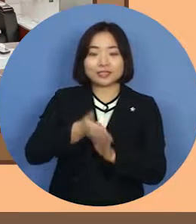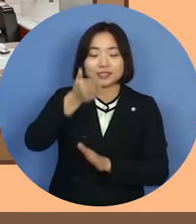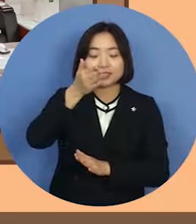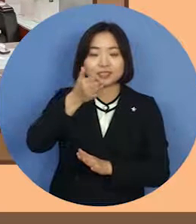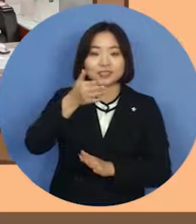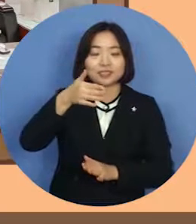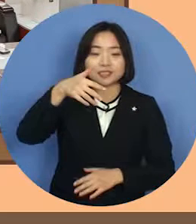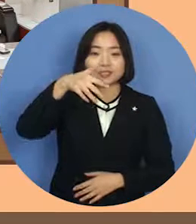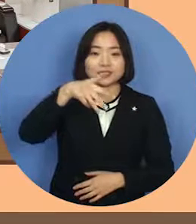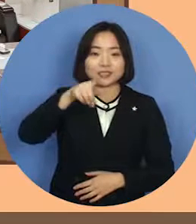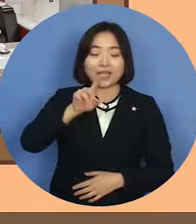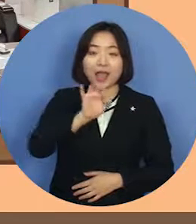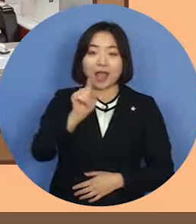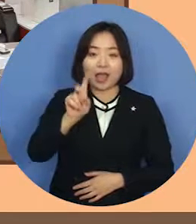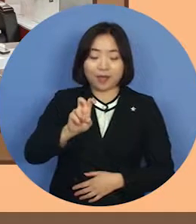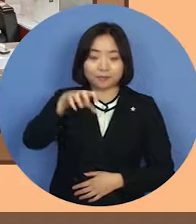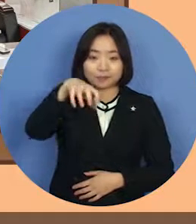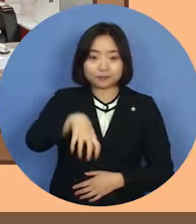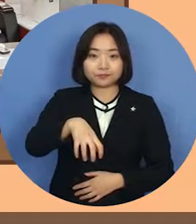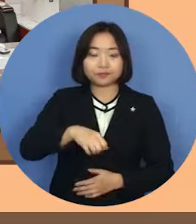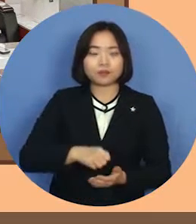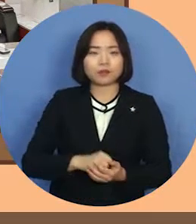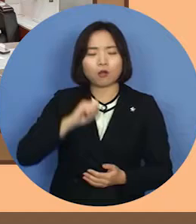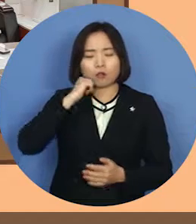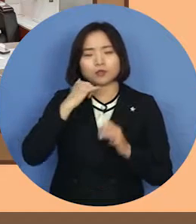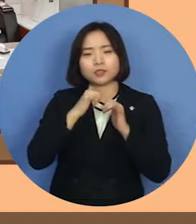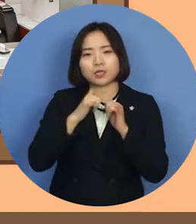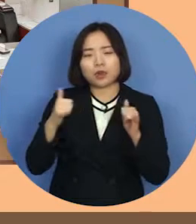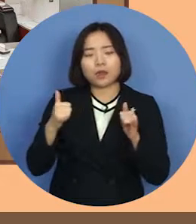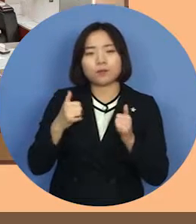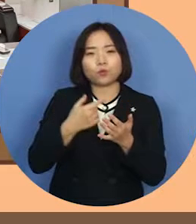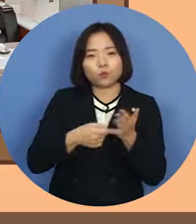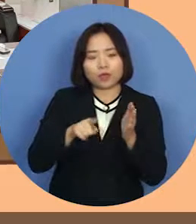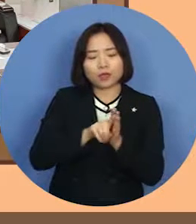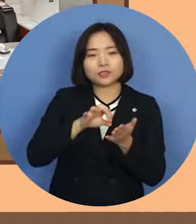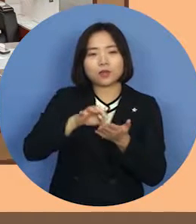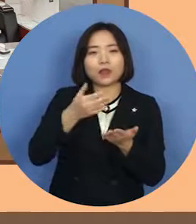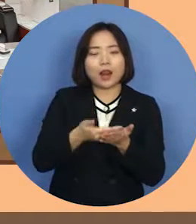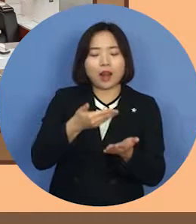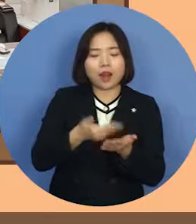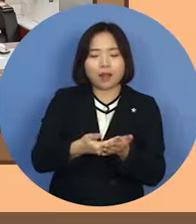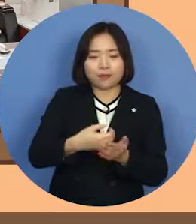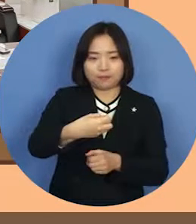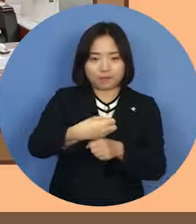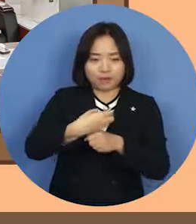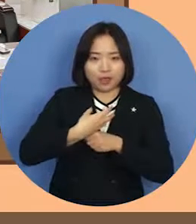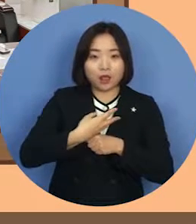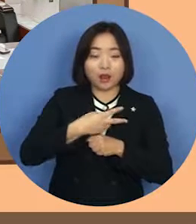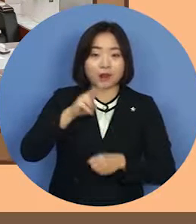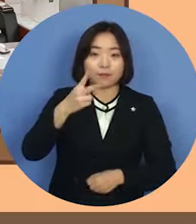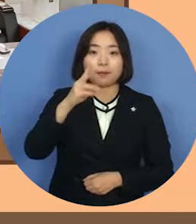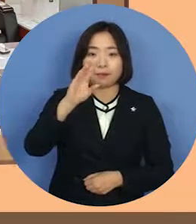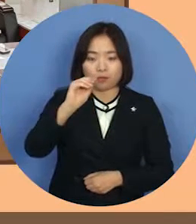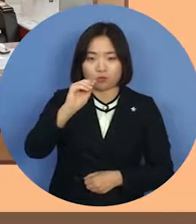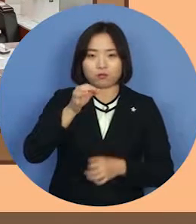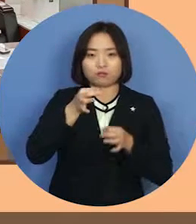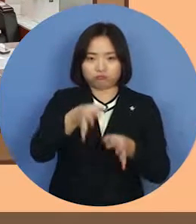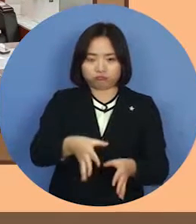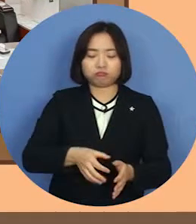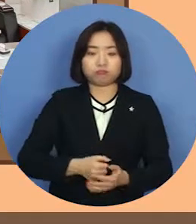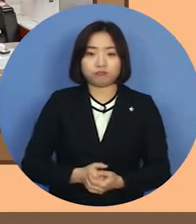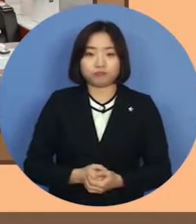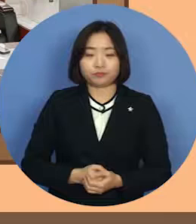천안시 차미통 주민일동이 관내 어려운 이웃을 위해 사용해달라며 이웃돕기 성금 200만원을 부성이동에